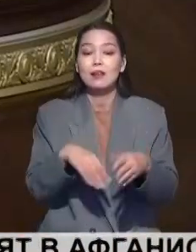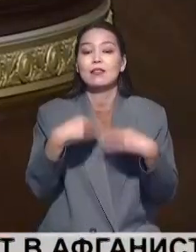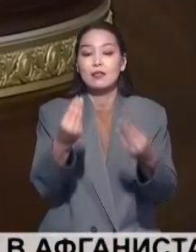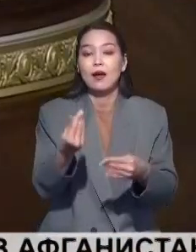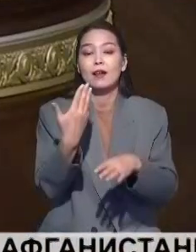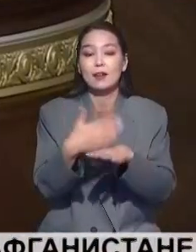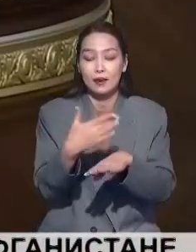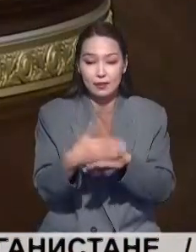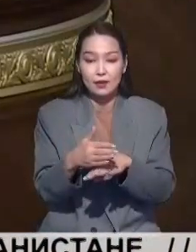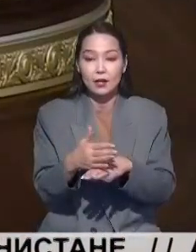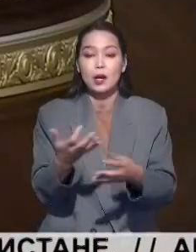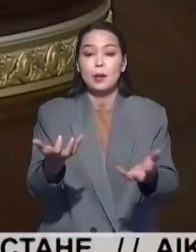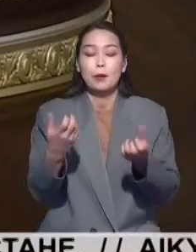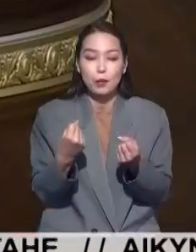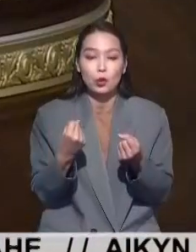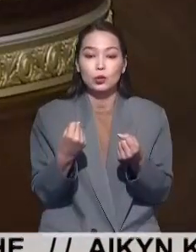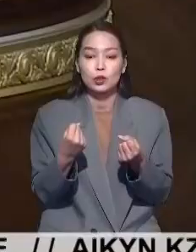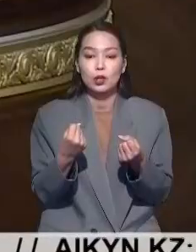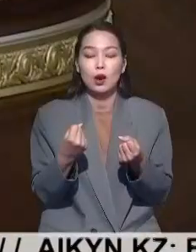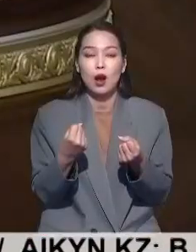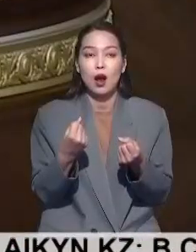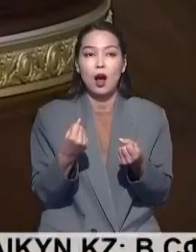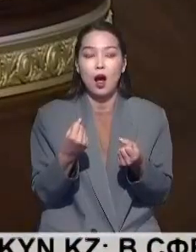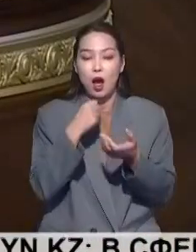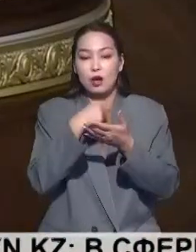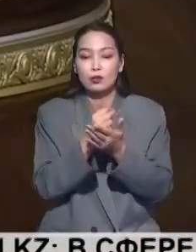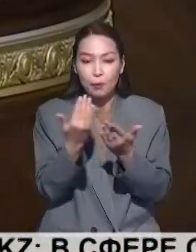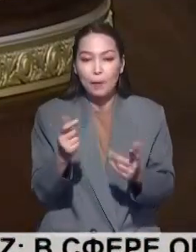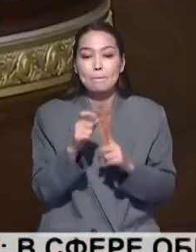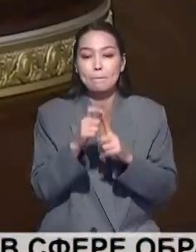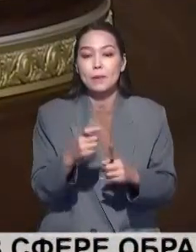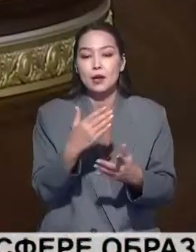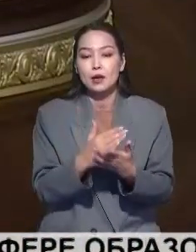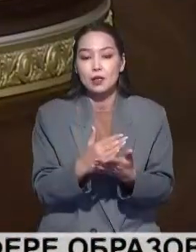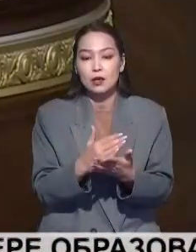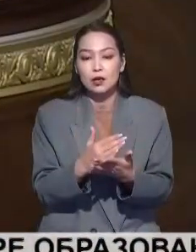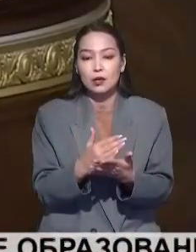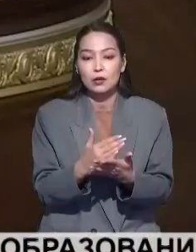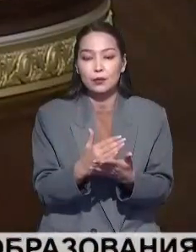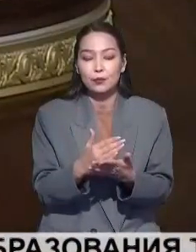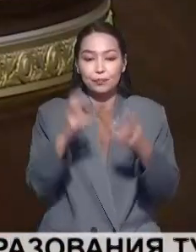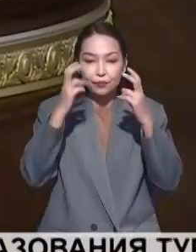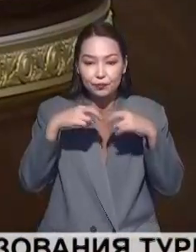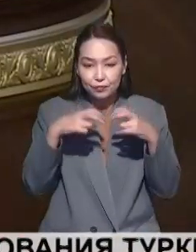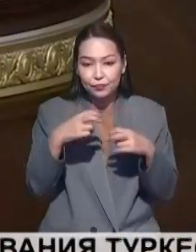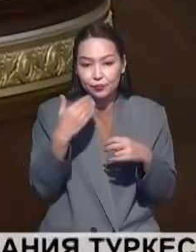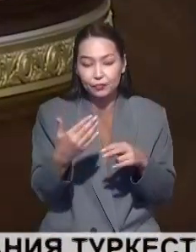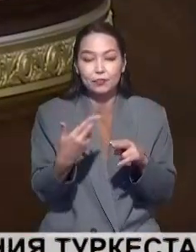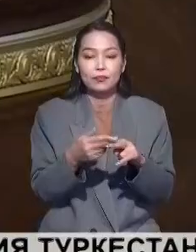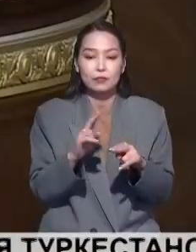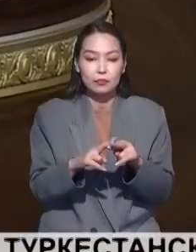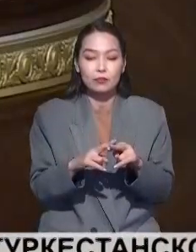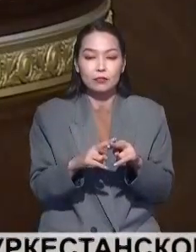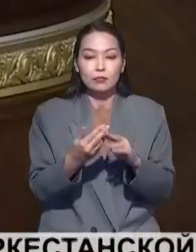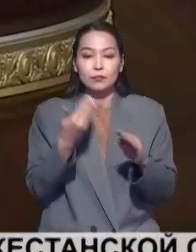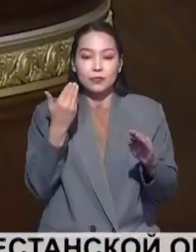и получением его одобрения. При этом это предлагается прежде всего рассмотреть для высокорисковых операций,